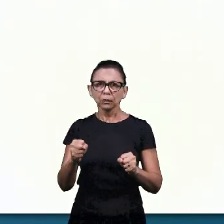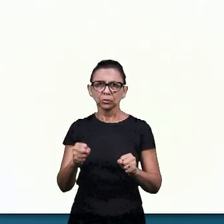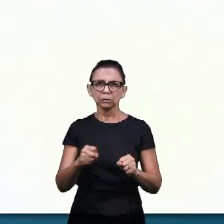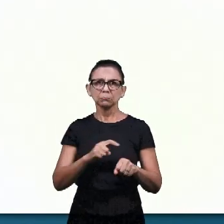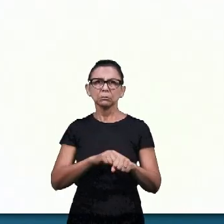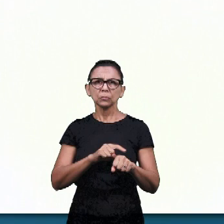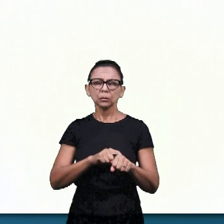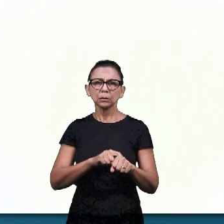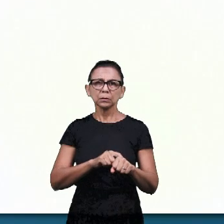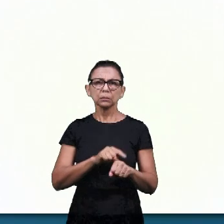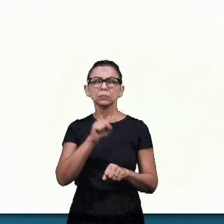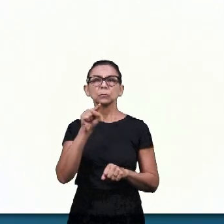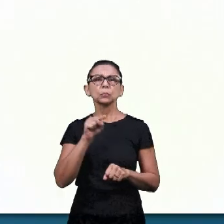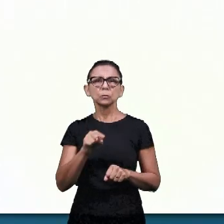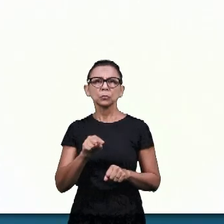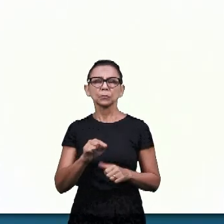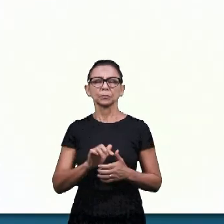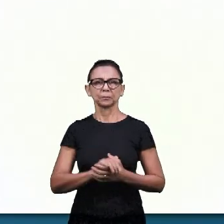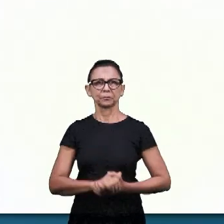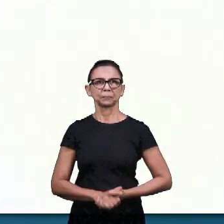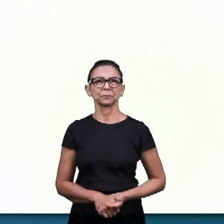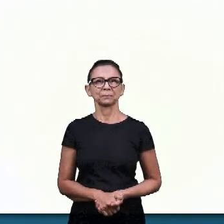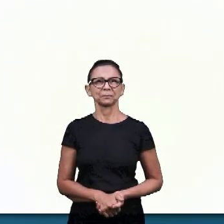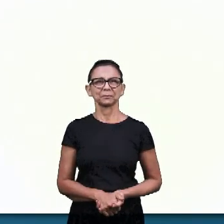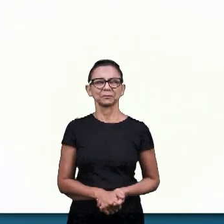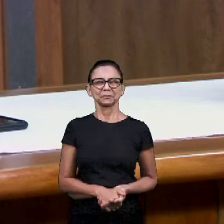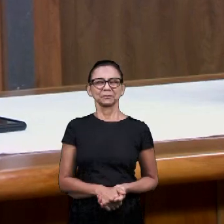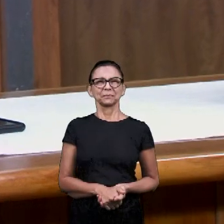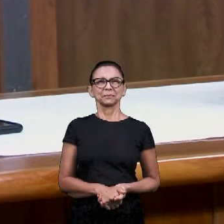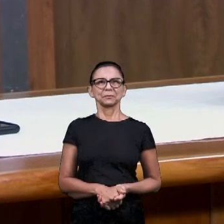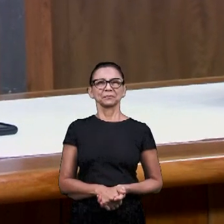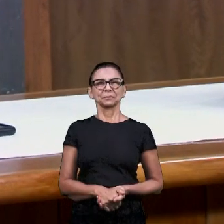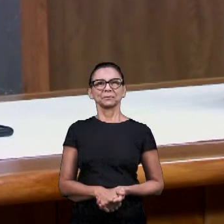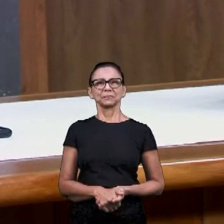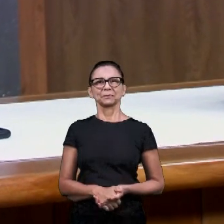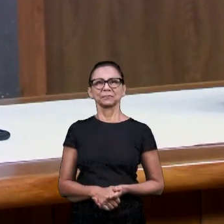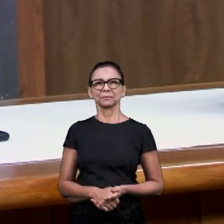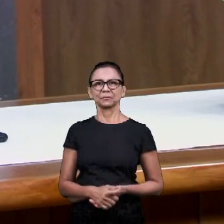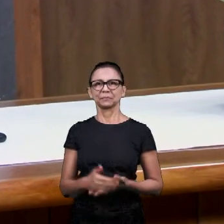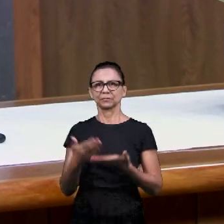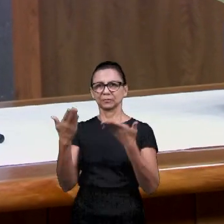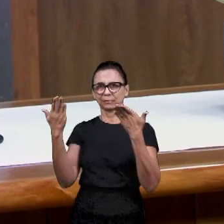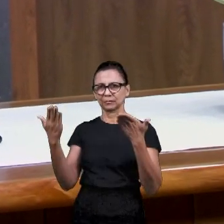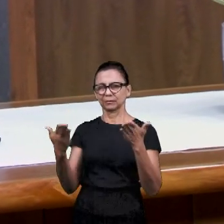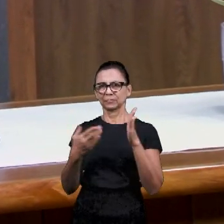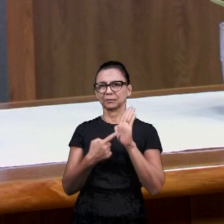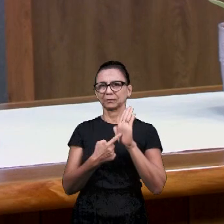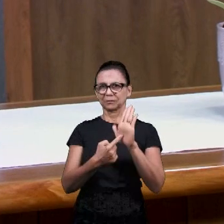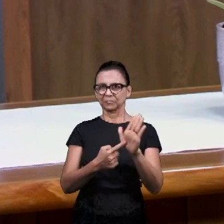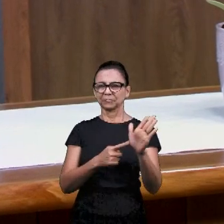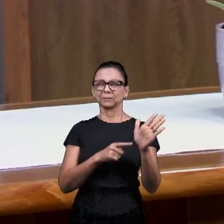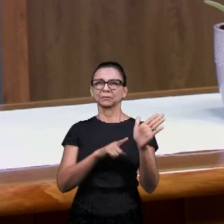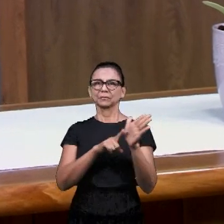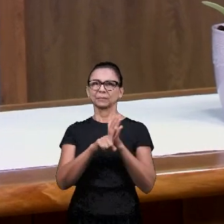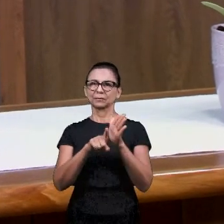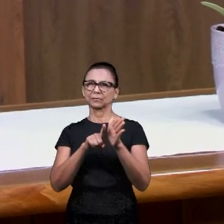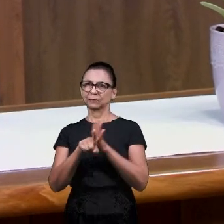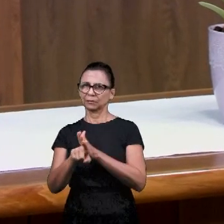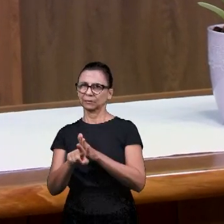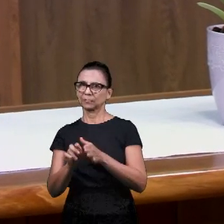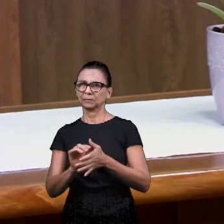est-ce qu'il renie le projet de salut? Très bien. Voici les questions pour la prochaine école biblique dominicale. Les